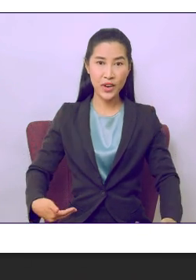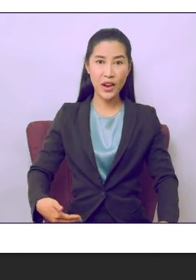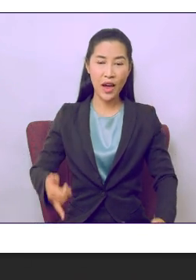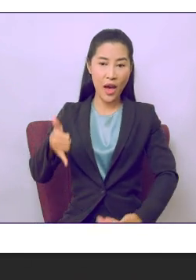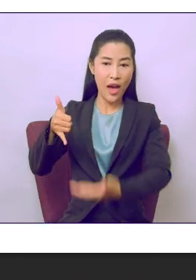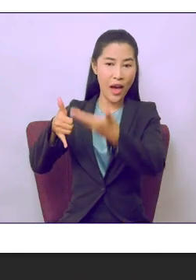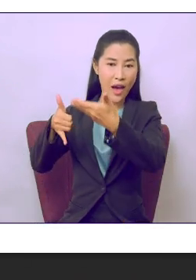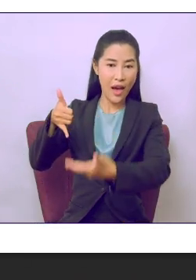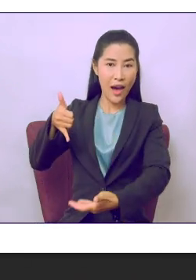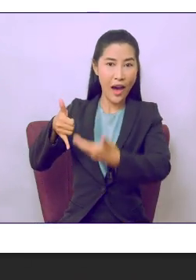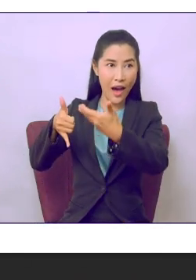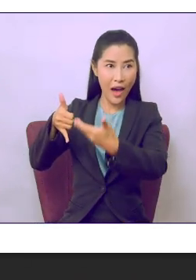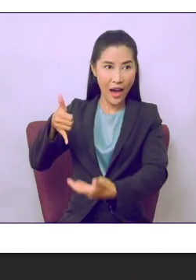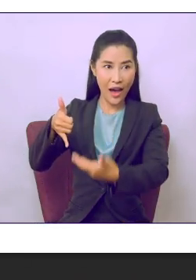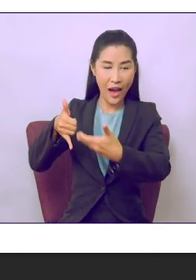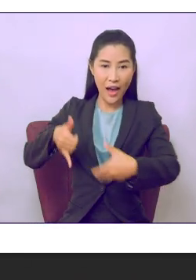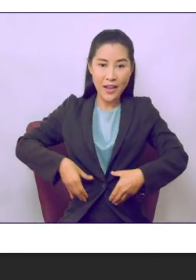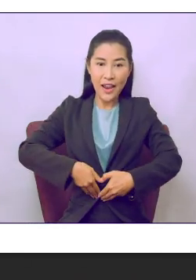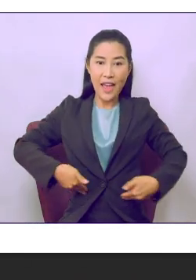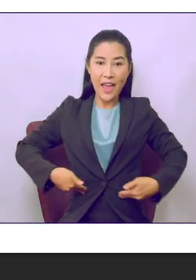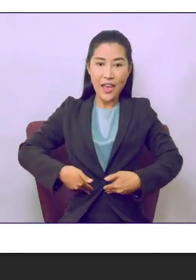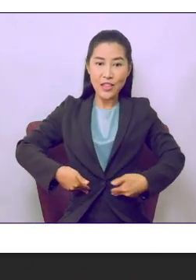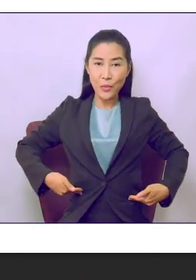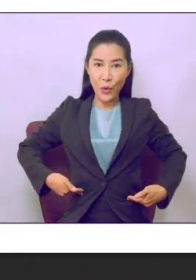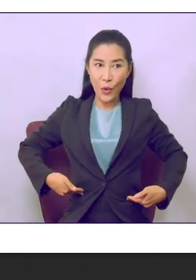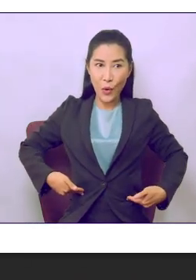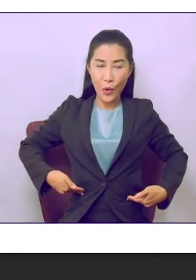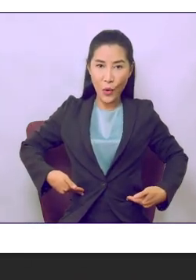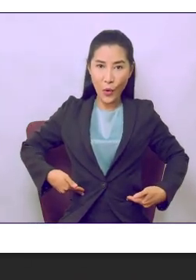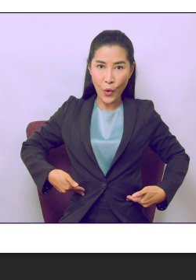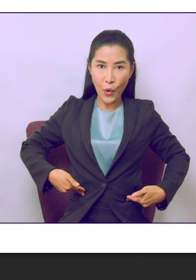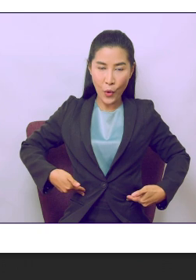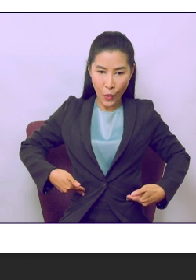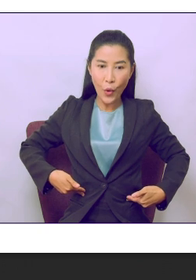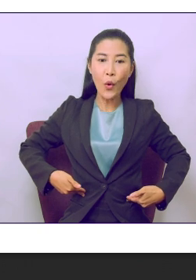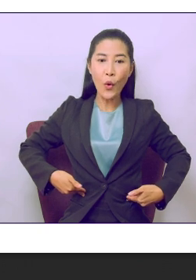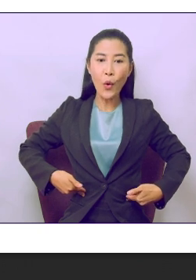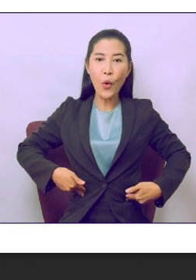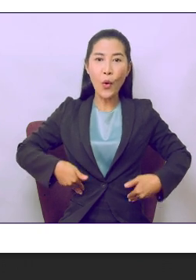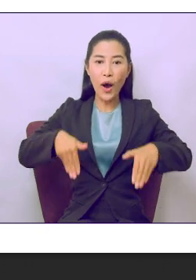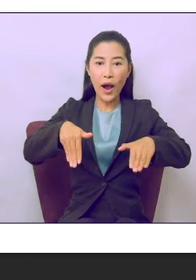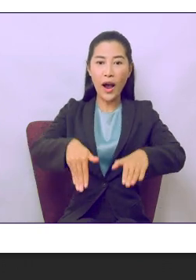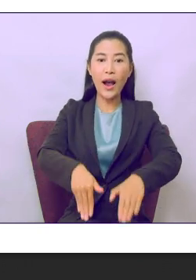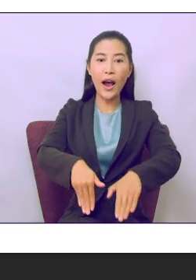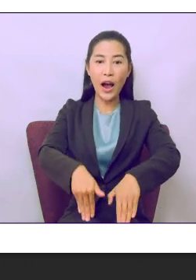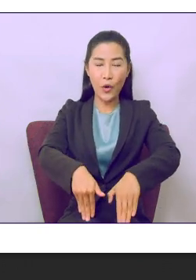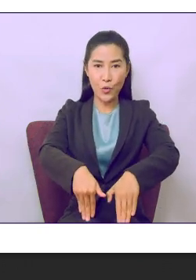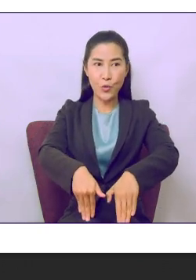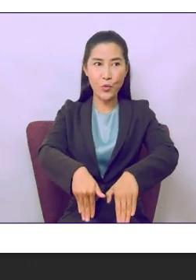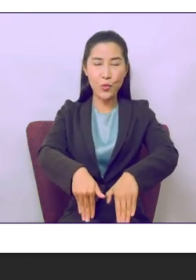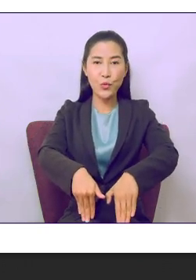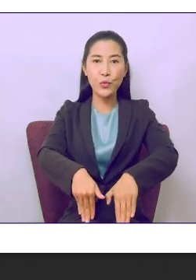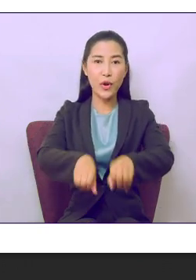นะครับก็จะเป็นคอ่าฮิปนะครับอ่าสะโพกนะครับเข่าและข้อเท้านะครับวันนี้เราจะเน้นช่วงล่าง